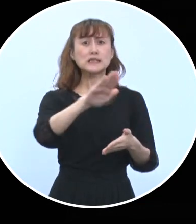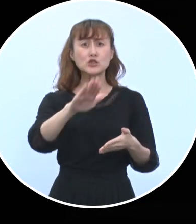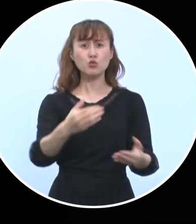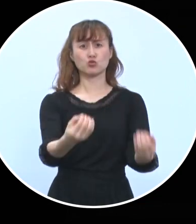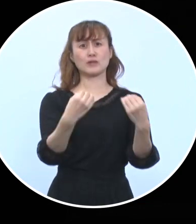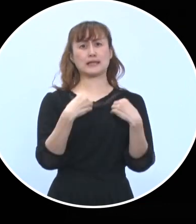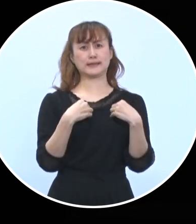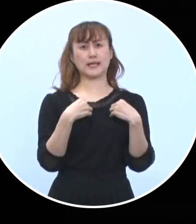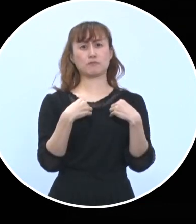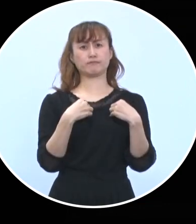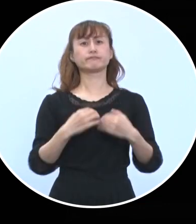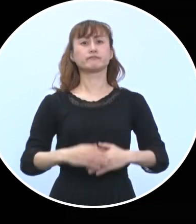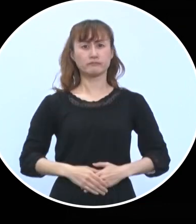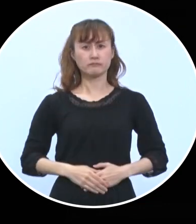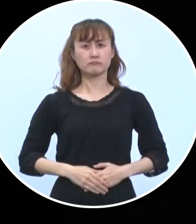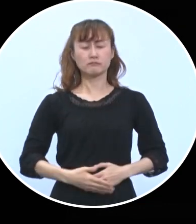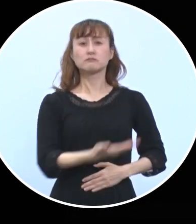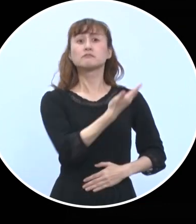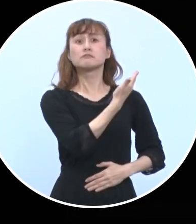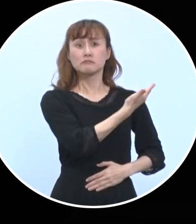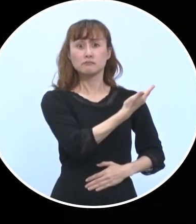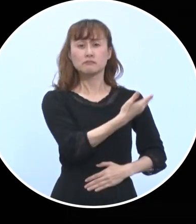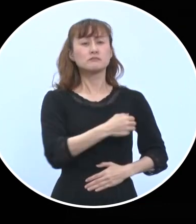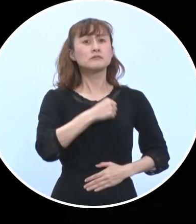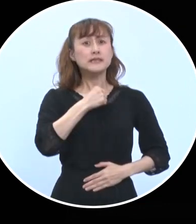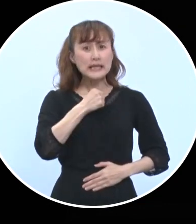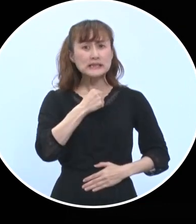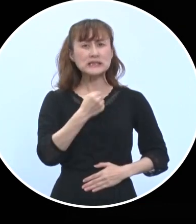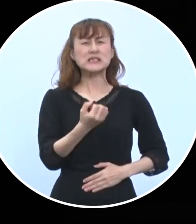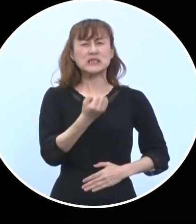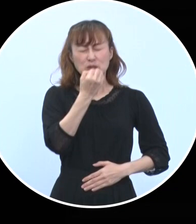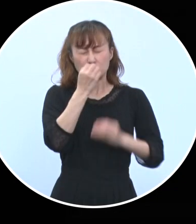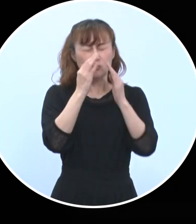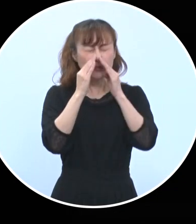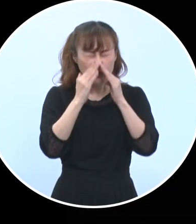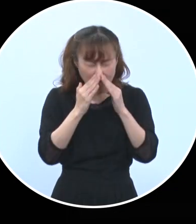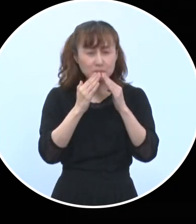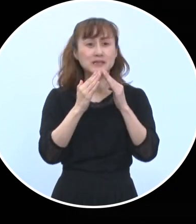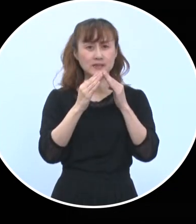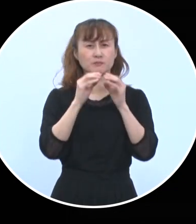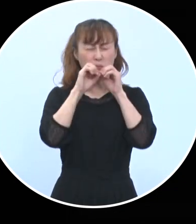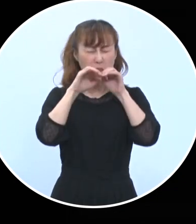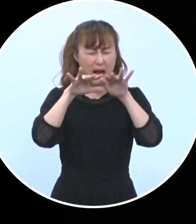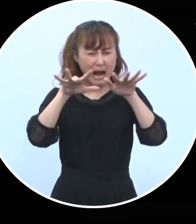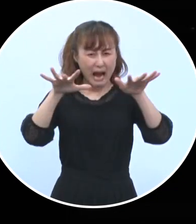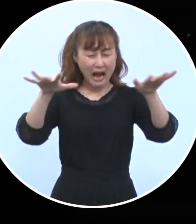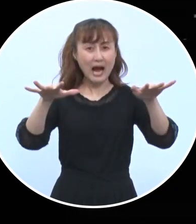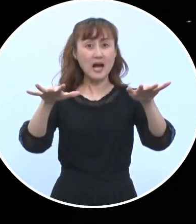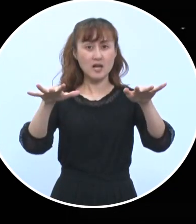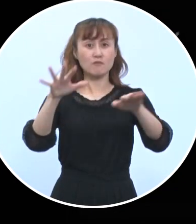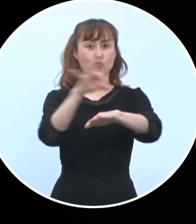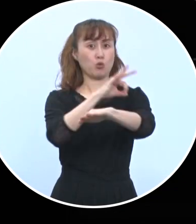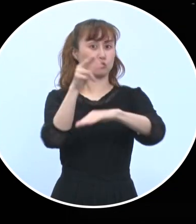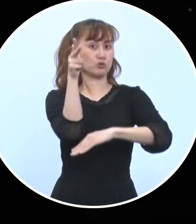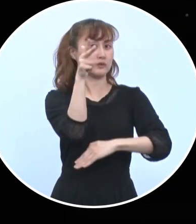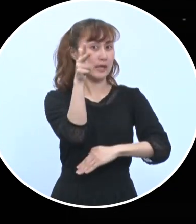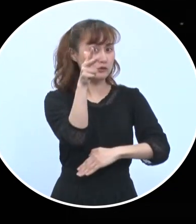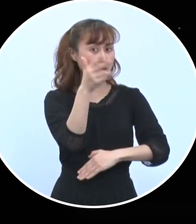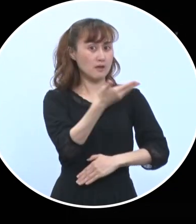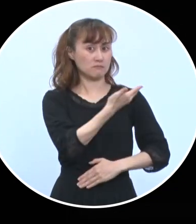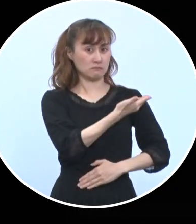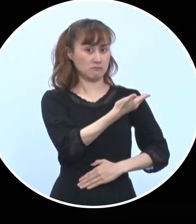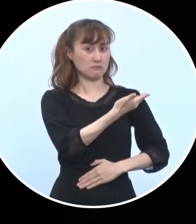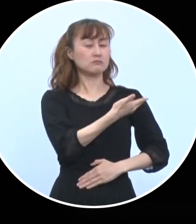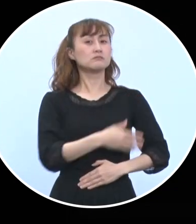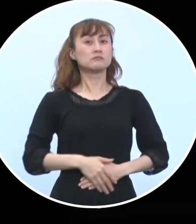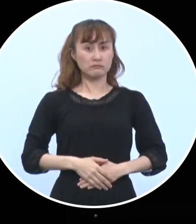これはくしゃみや咳がどのくらい飛び散るのかを特殊撮影した様子です。咳やくしゃみのしぶき